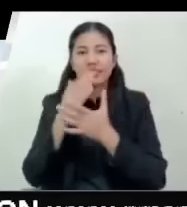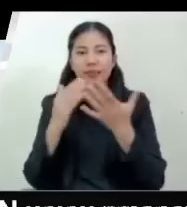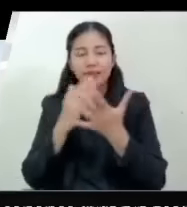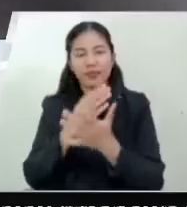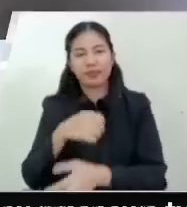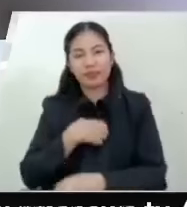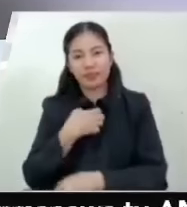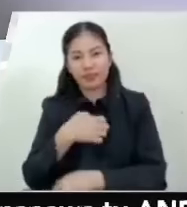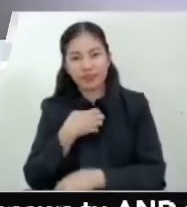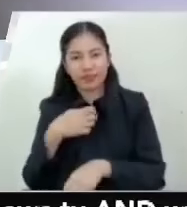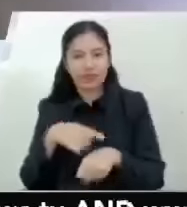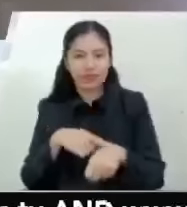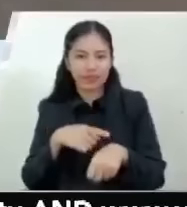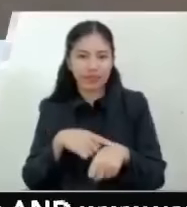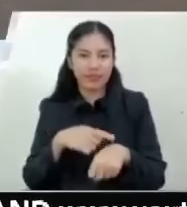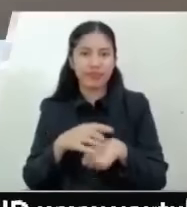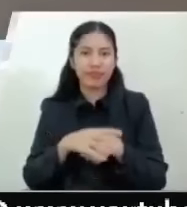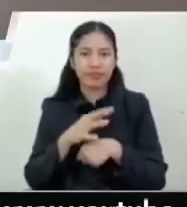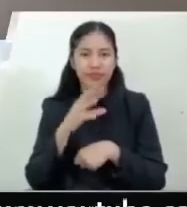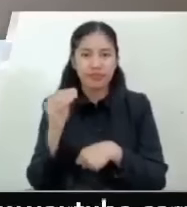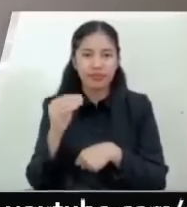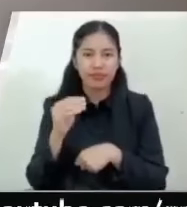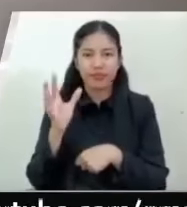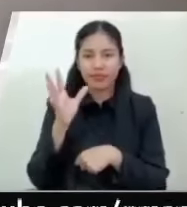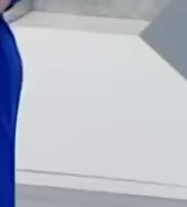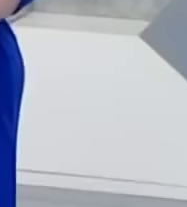Heart at ng kanyang mommy.